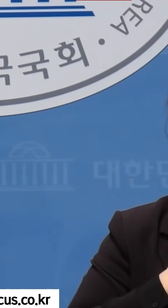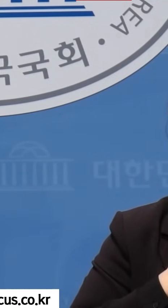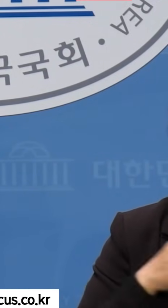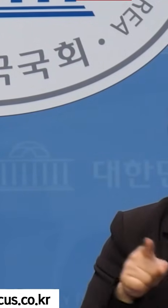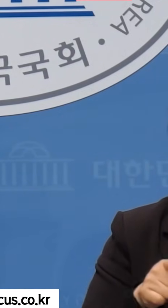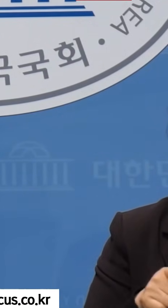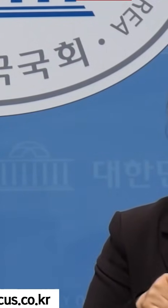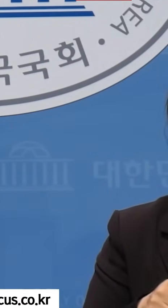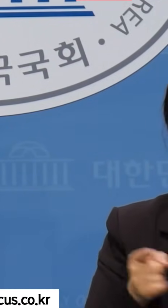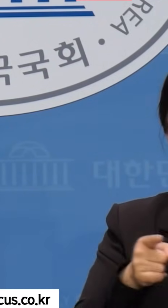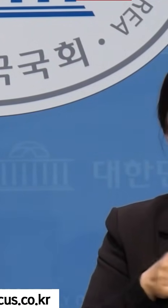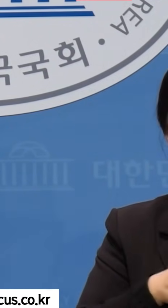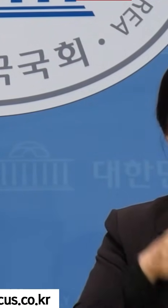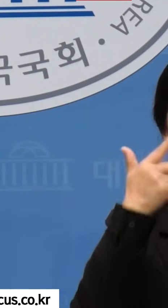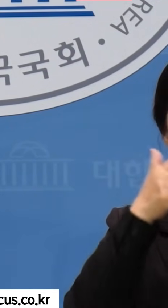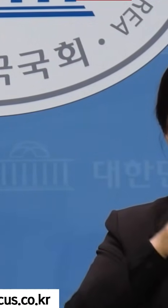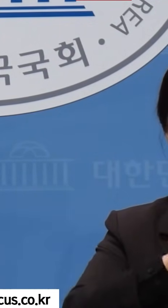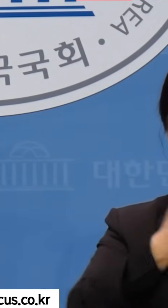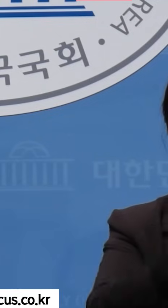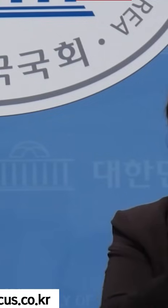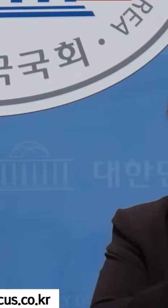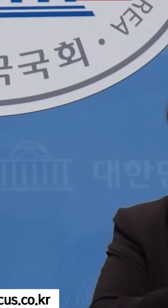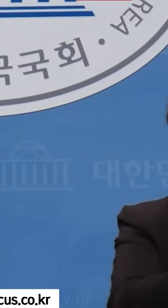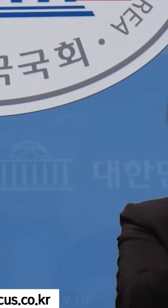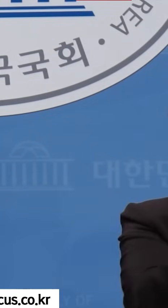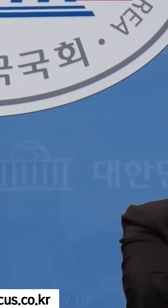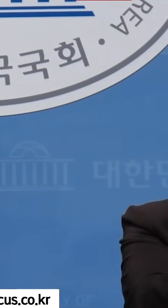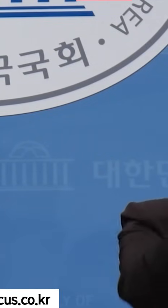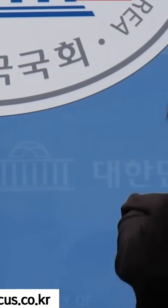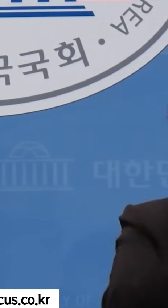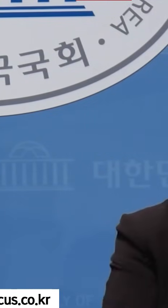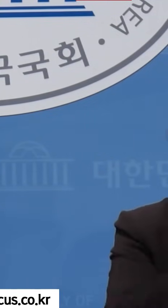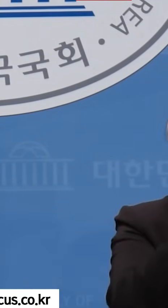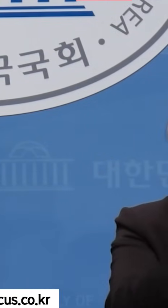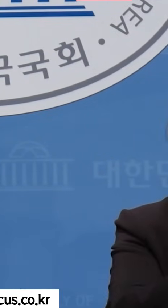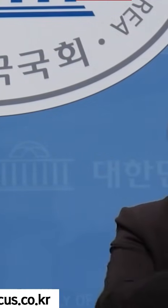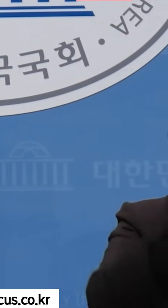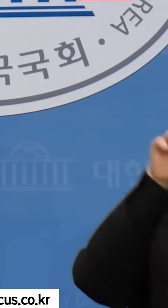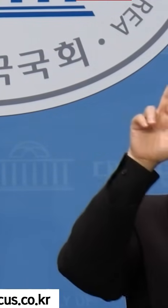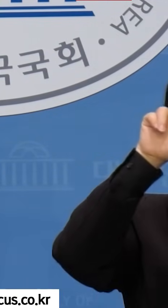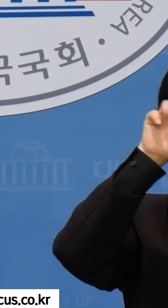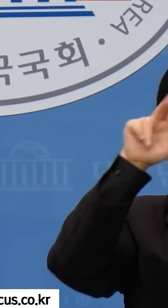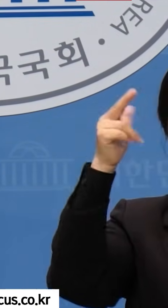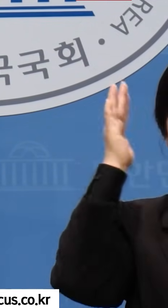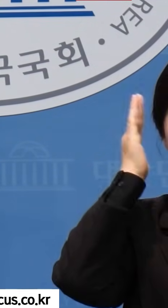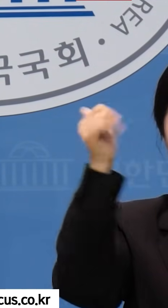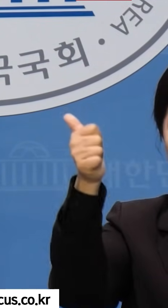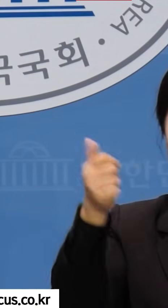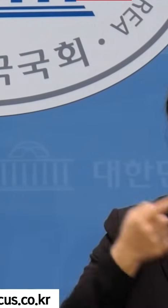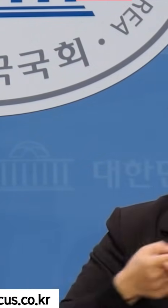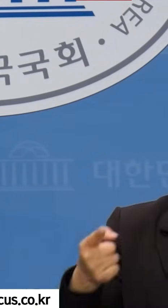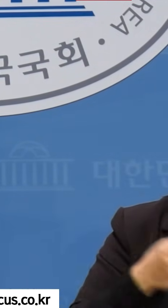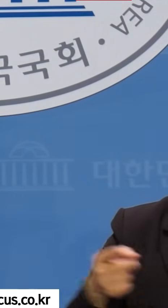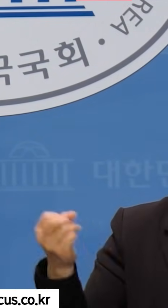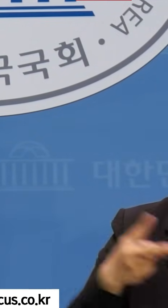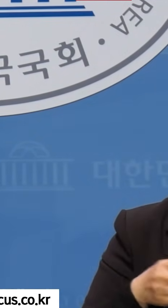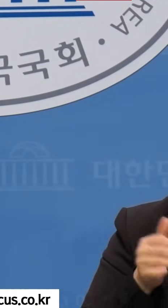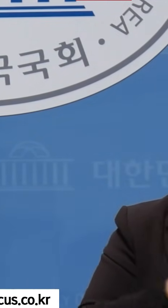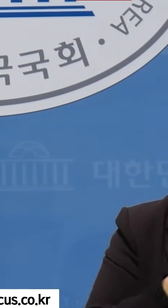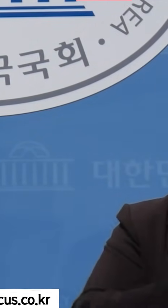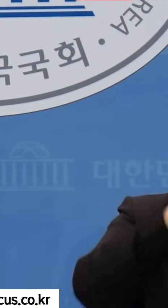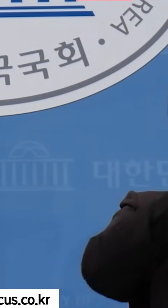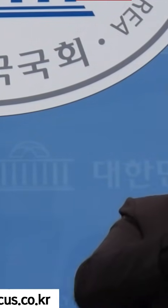프레이저 보고서라는 미 의회에서 발간된 보고서에 따라서 박정희 전 대통령에 대한 평가와 비자금 의혹 등이